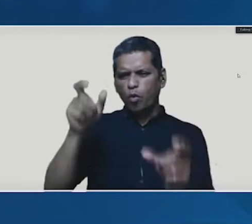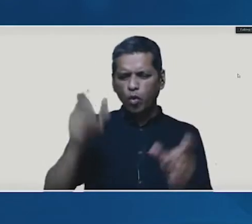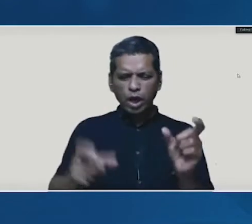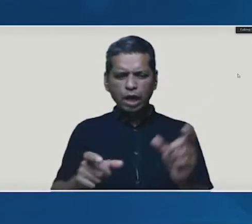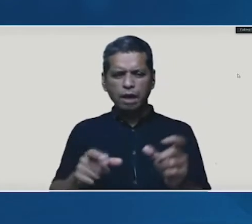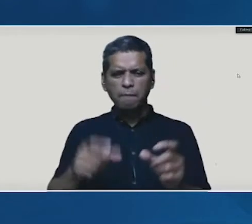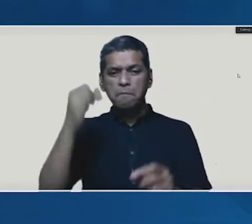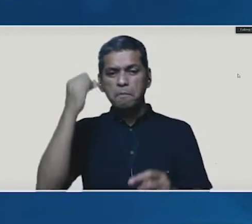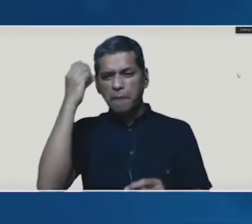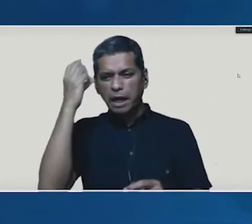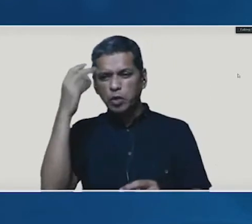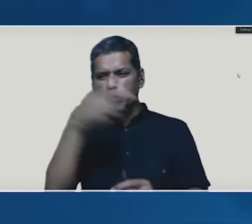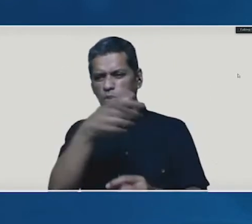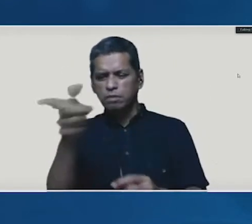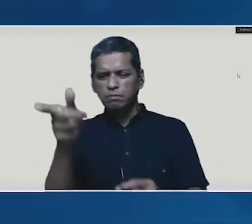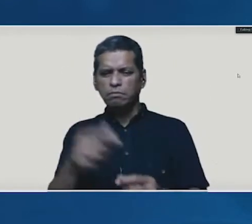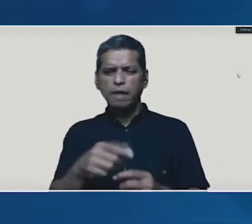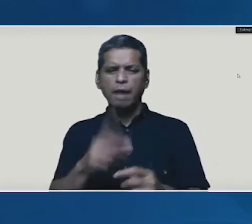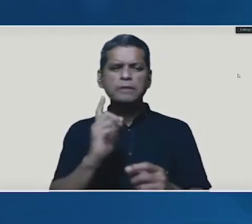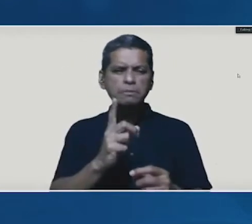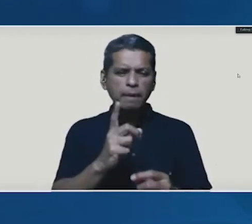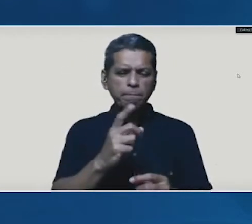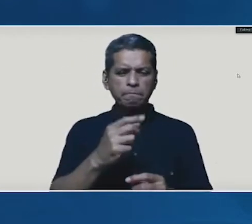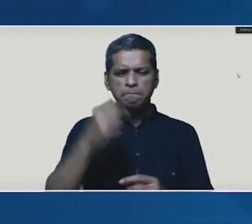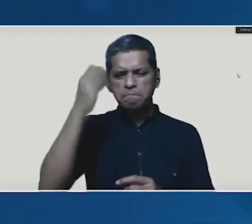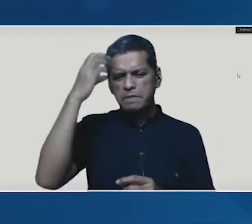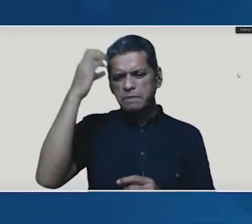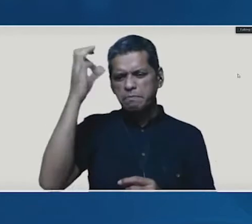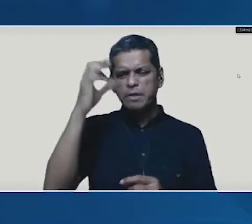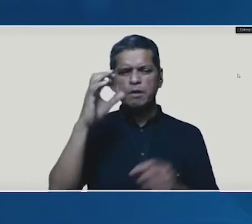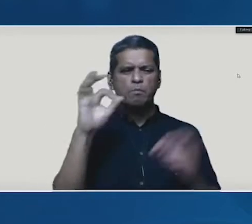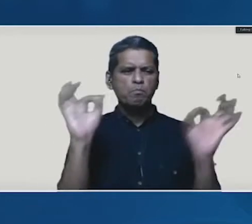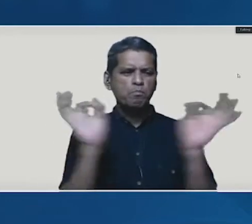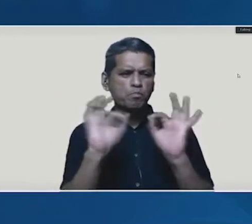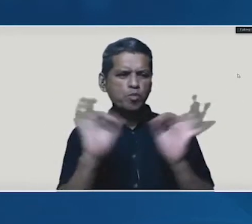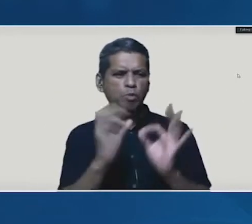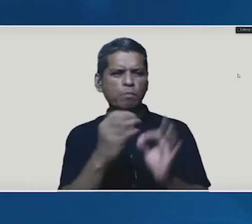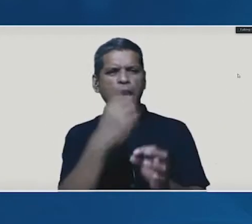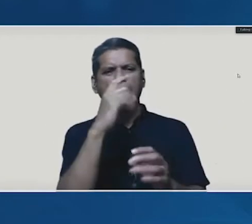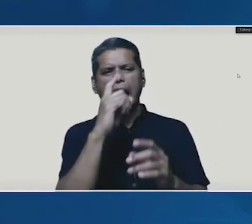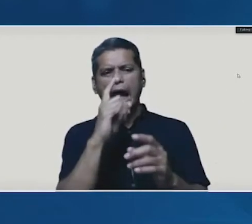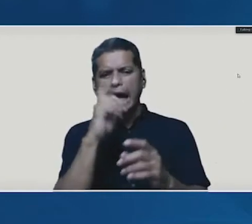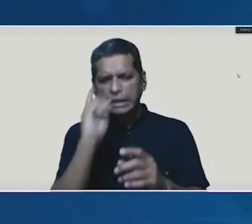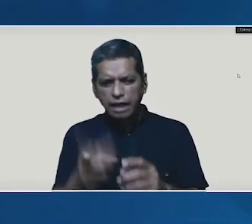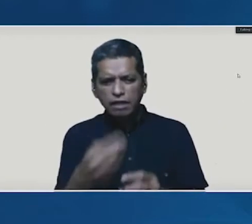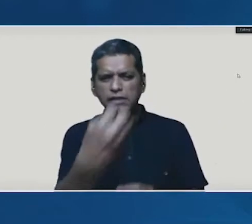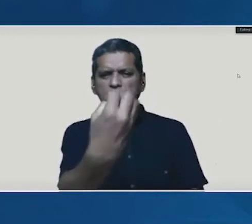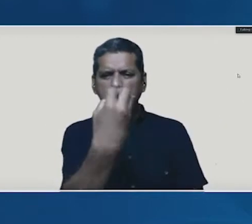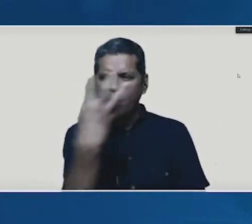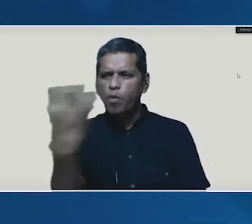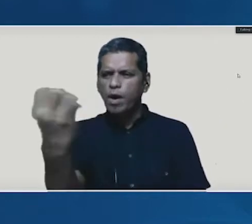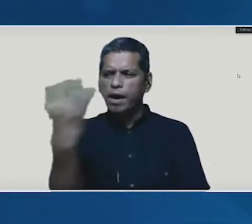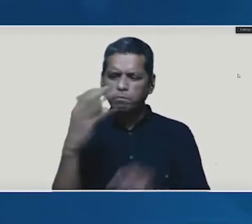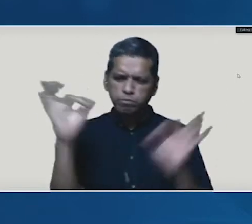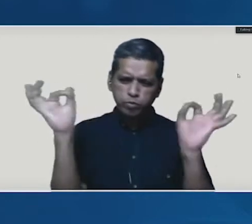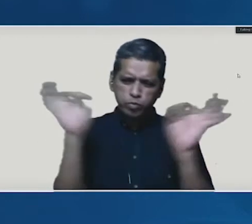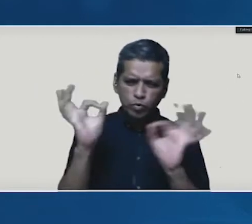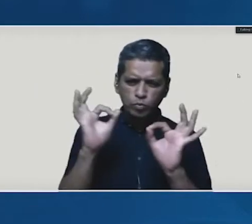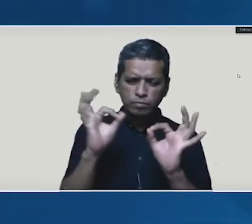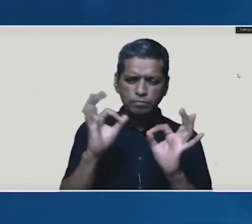karena pemimpinya belum Rudi belum terungkapkan maka ketika neda dia